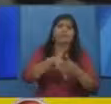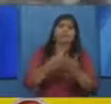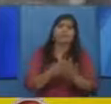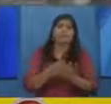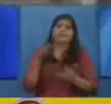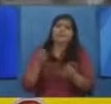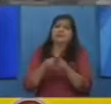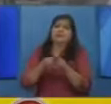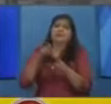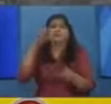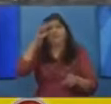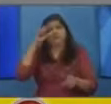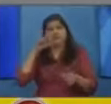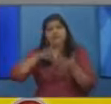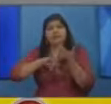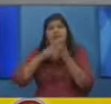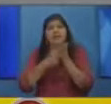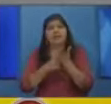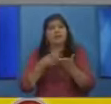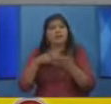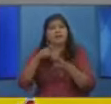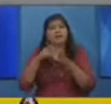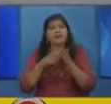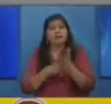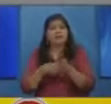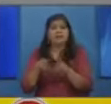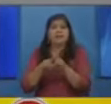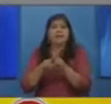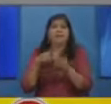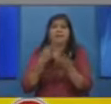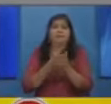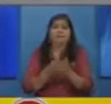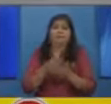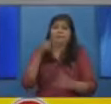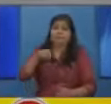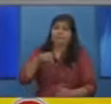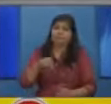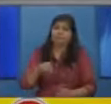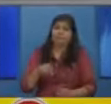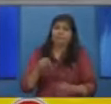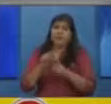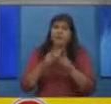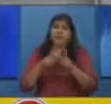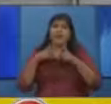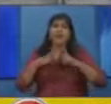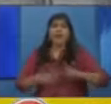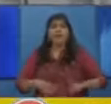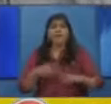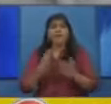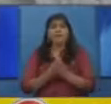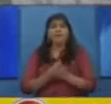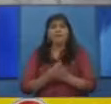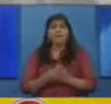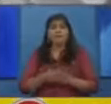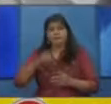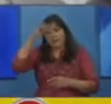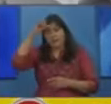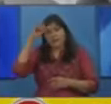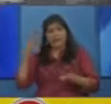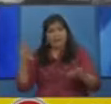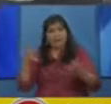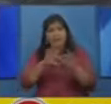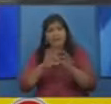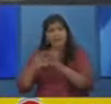तो किया था। मेरे प्यारे देशवासियों, सरदार पटेल ने अपना पूरा जीवन देश की एकजुटता के